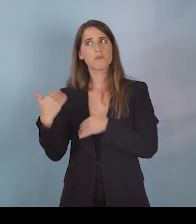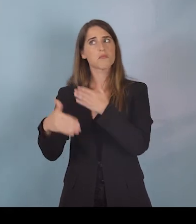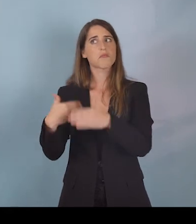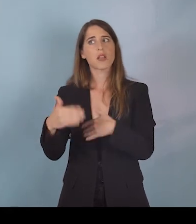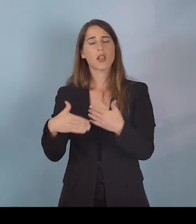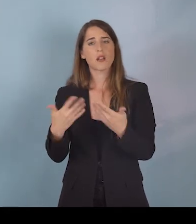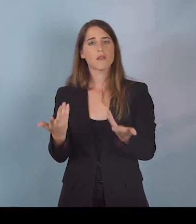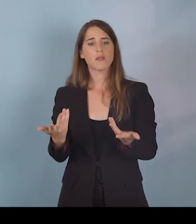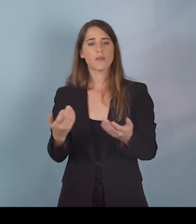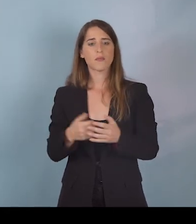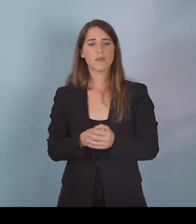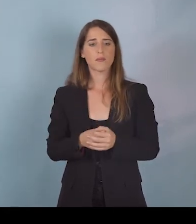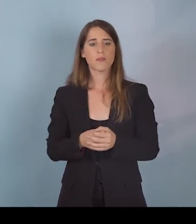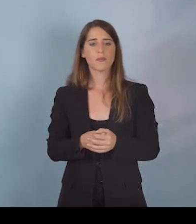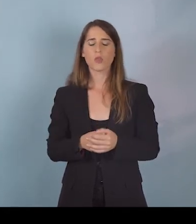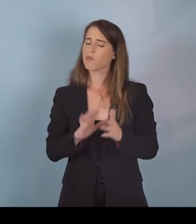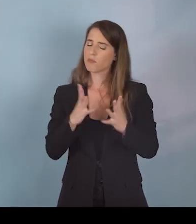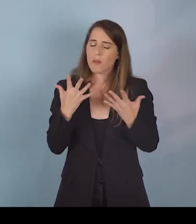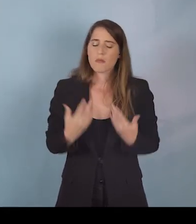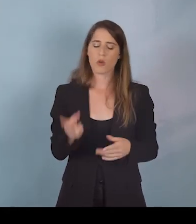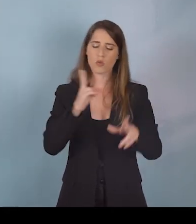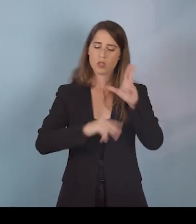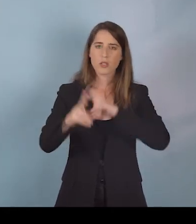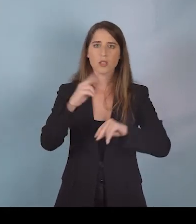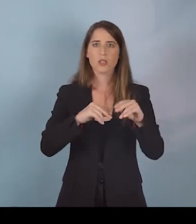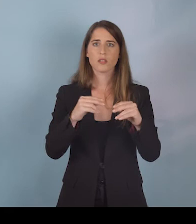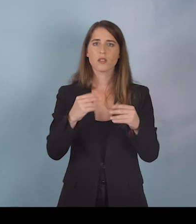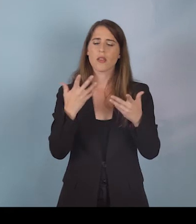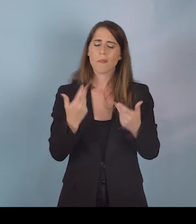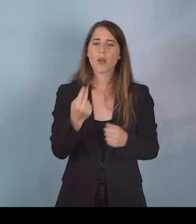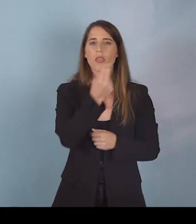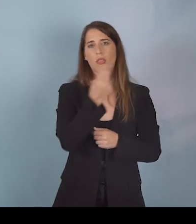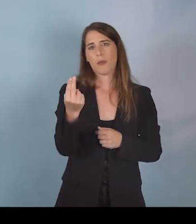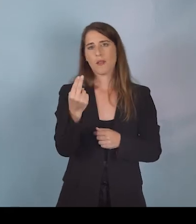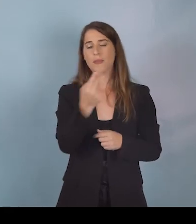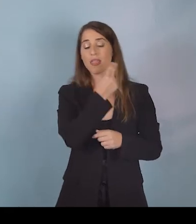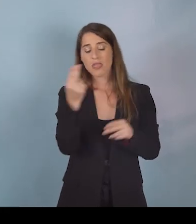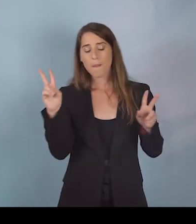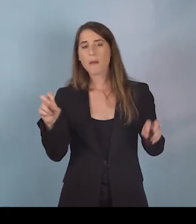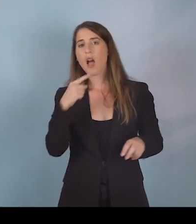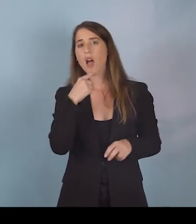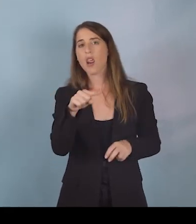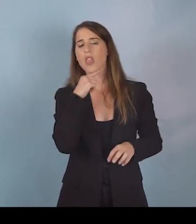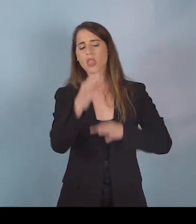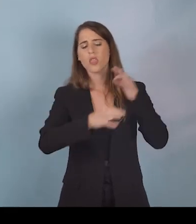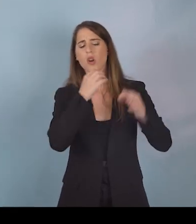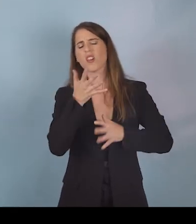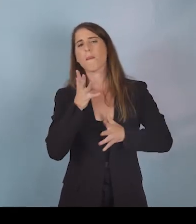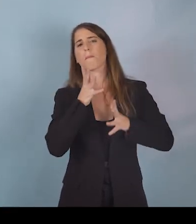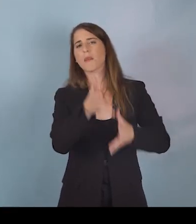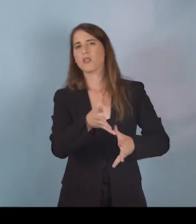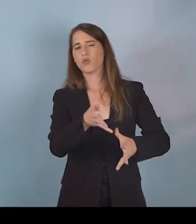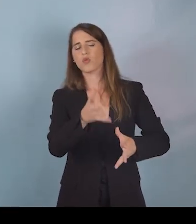Πάνω από εκεί πέρα, σίγουρα νομίζω υπάρχει συζητήσεις και τα... Δεν υπάρχουν μόνο συζητήσεις εδώ, υπάρχουν ορισμένα θέματα.